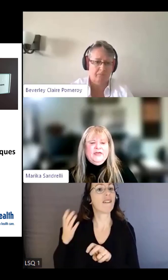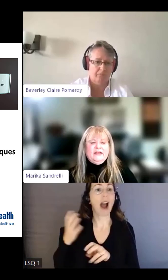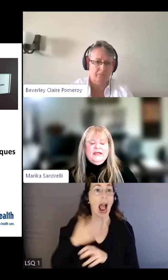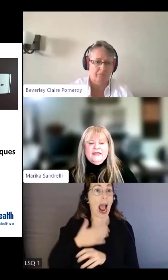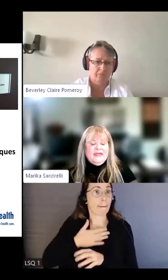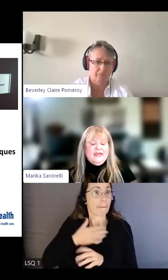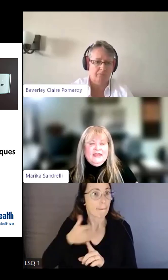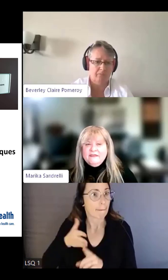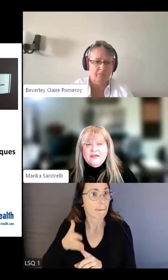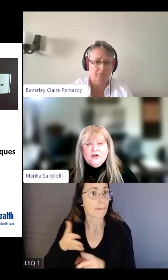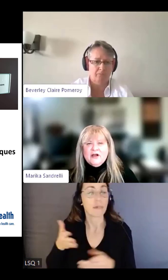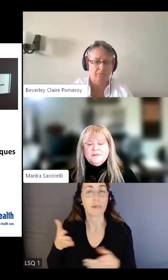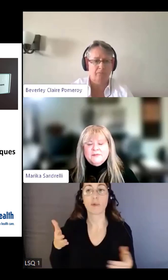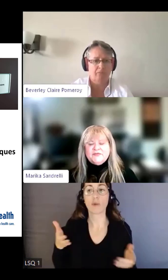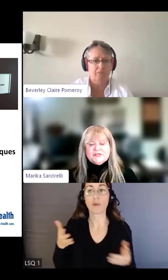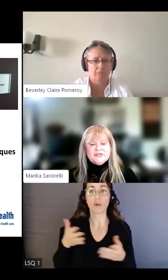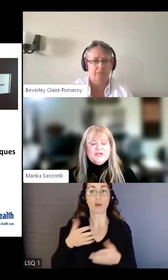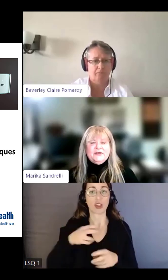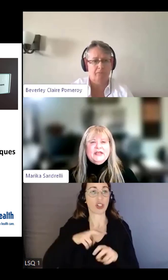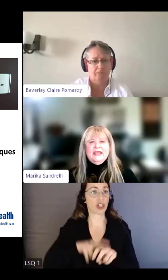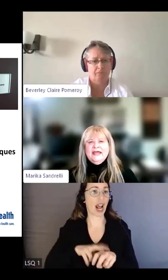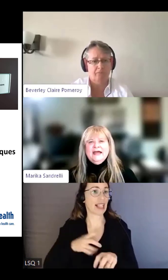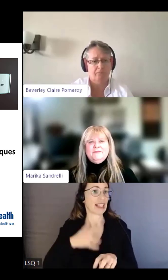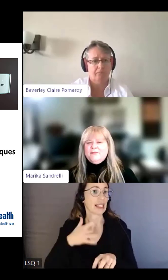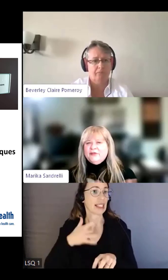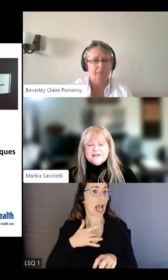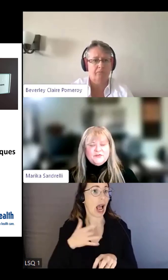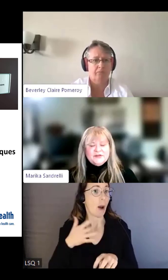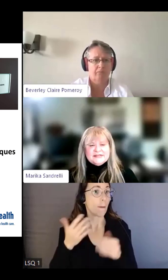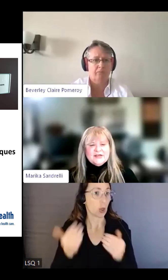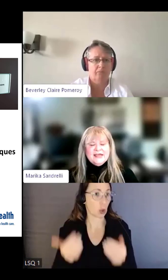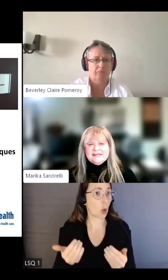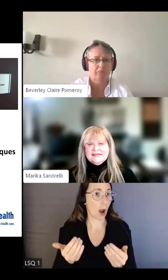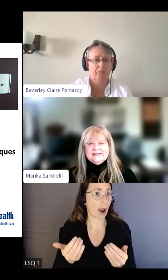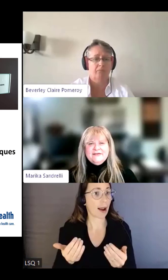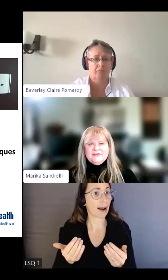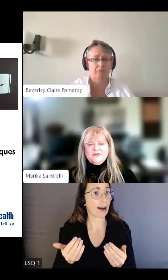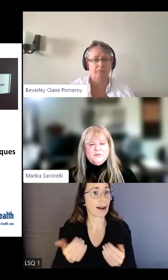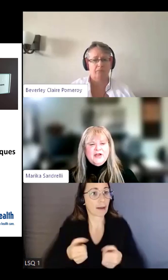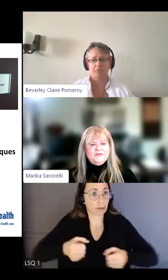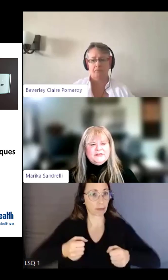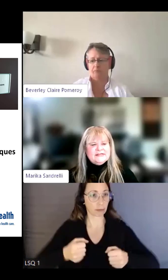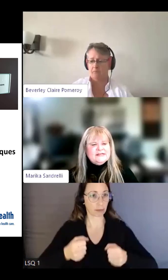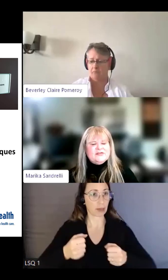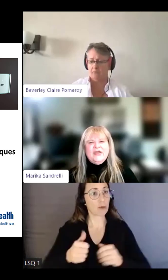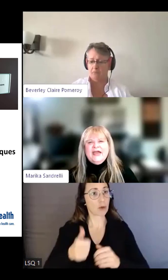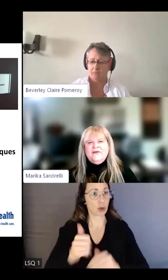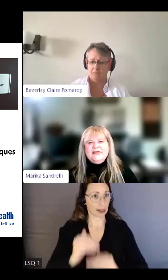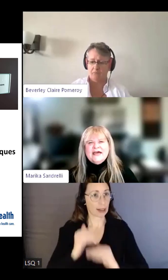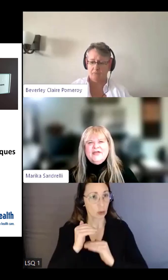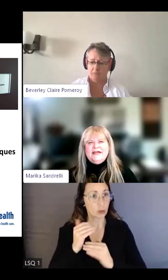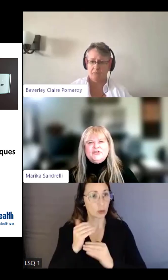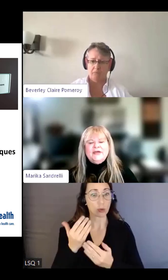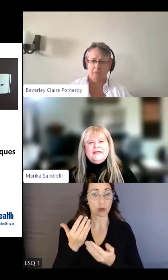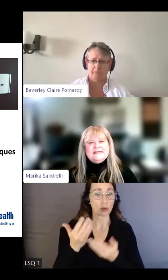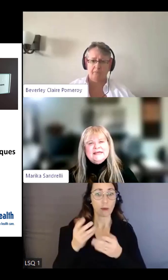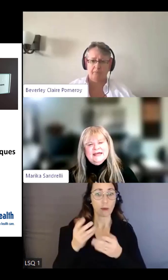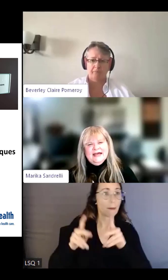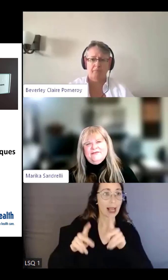des accoudoirs pour la sécurité. Des gens de différentes tailles ont différentes préférences. Donc, on a toujours ce